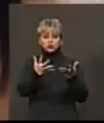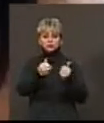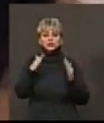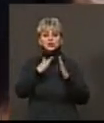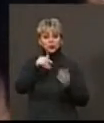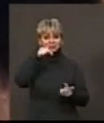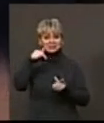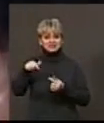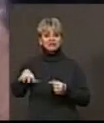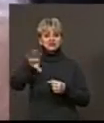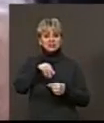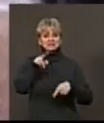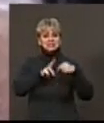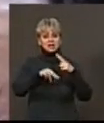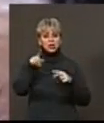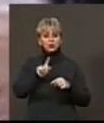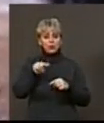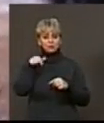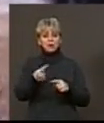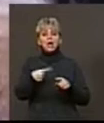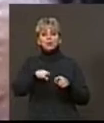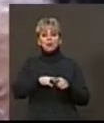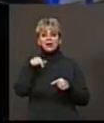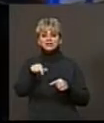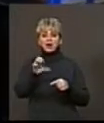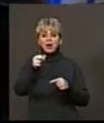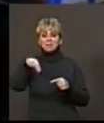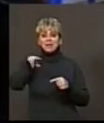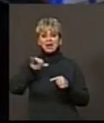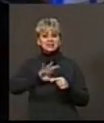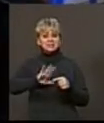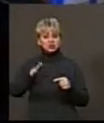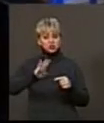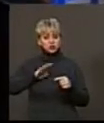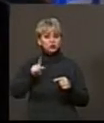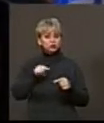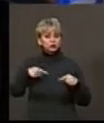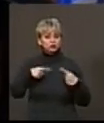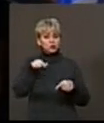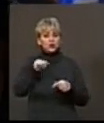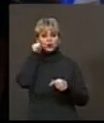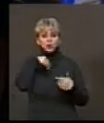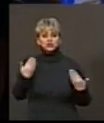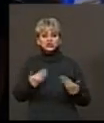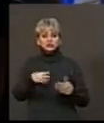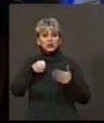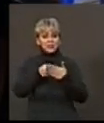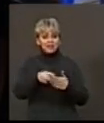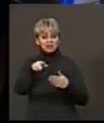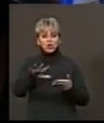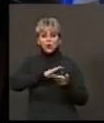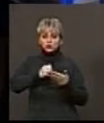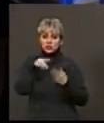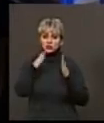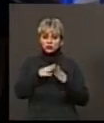дом соответствующим всем строительным нормам, поэтому от апелляции подвоха не ждали. И вот уже год живут под давлением,